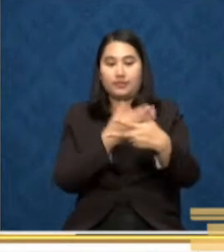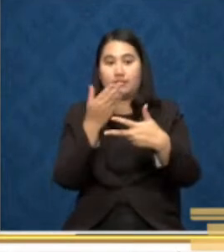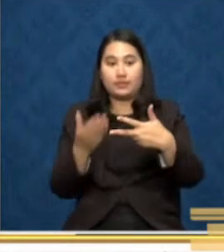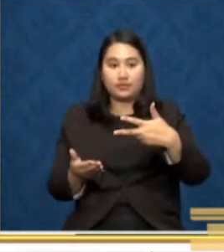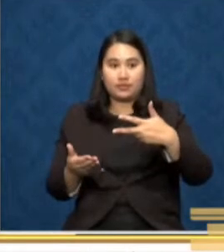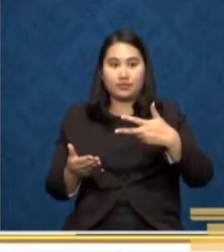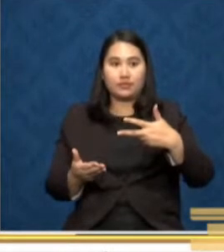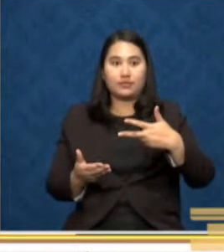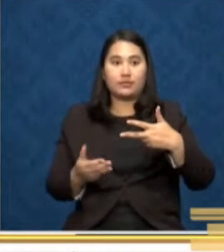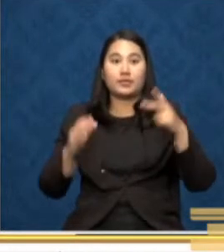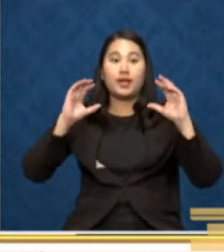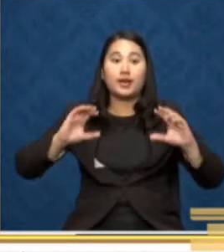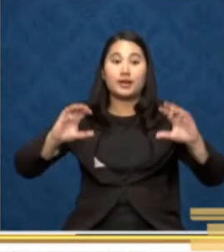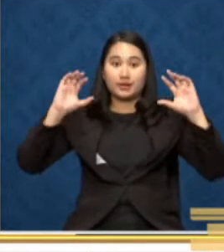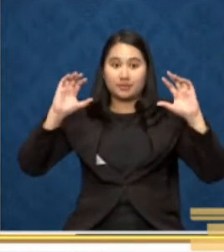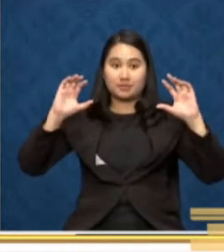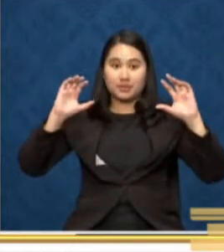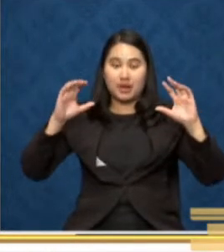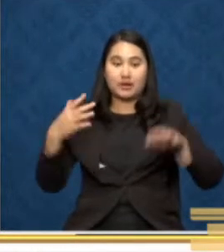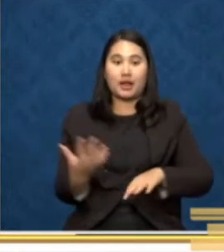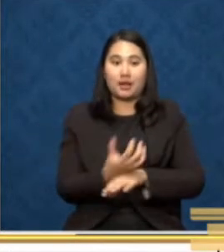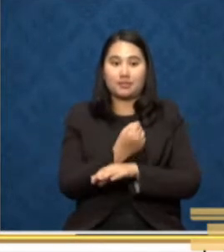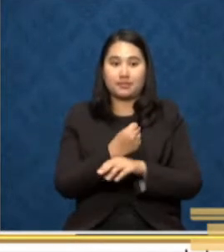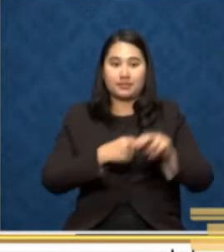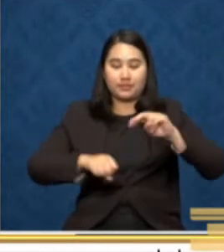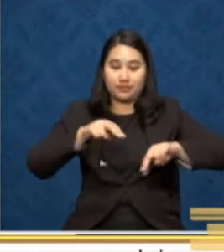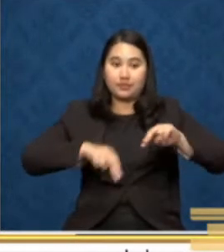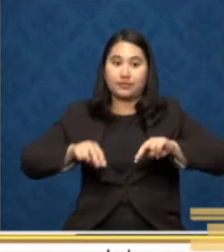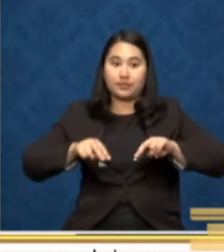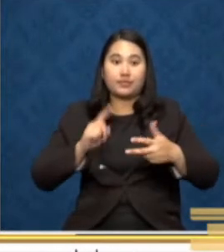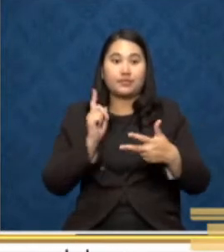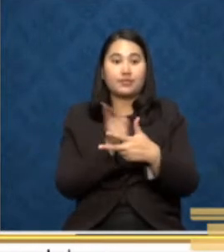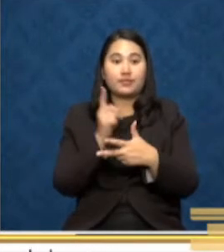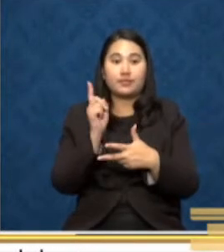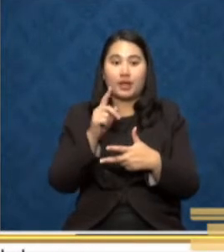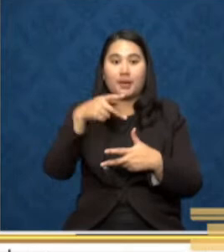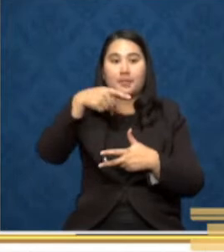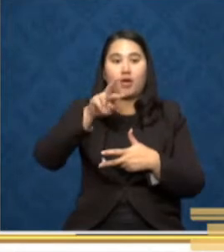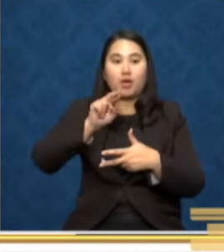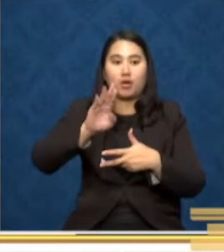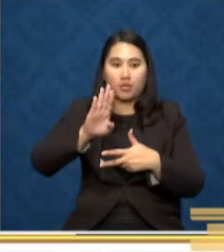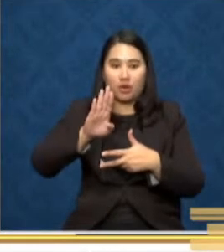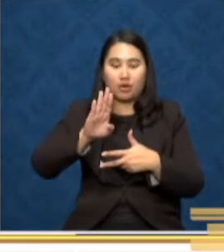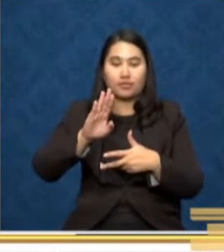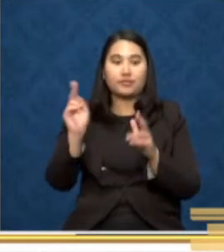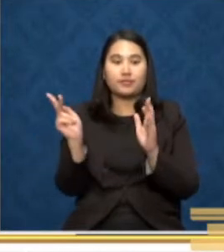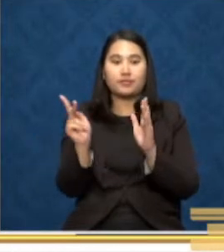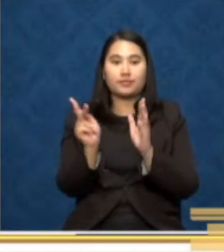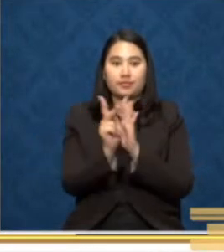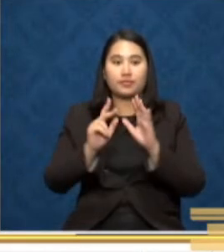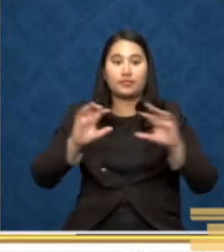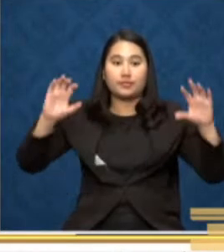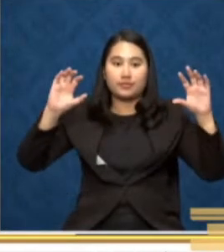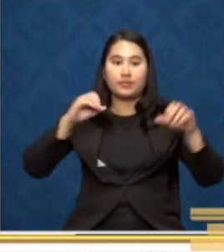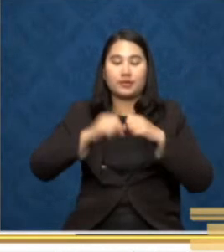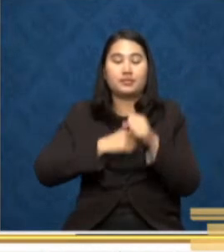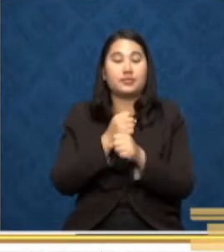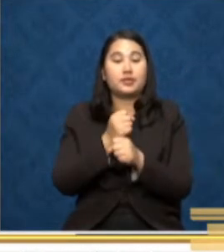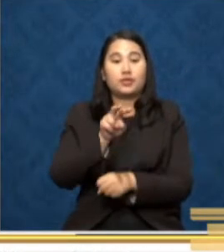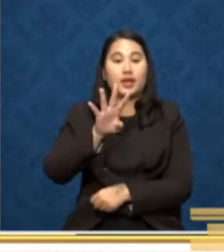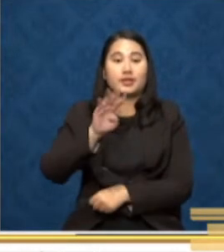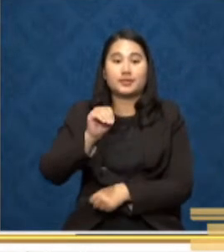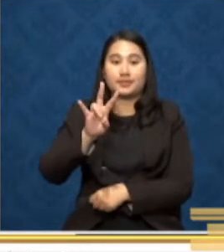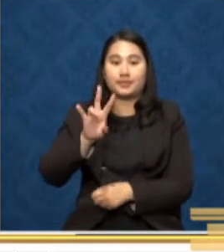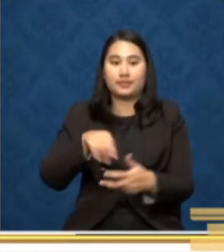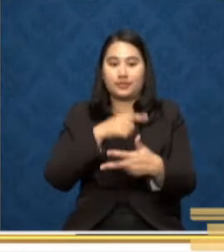ทางให้รัฐและส่วนกลางมีอำนาจควบคุมประชาชนนะคะนั่นคือ1พ.ร.บ.กฎอัยการศึกพ.ศ.2547ค่ะ2